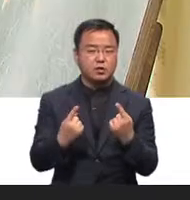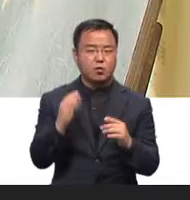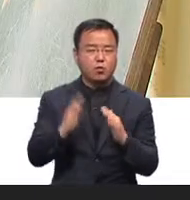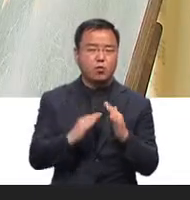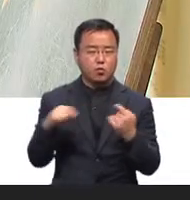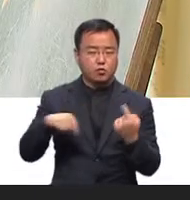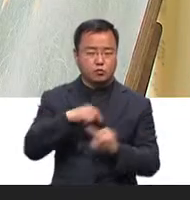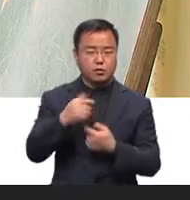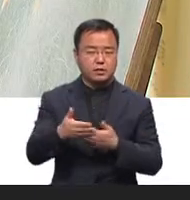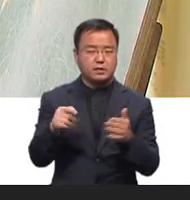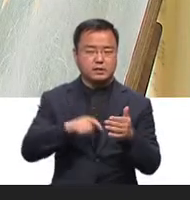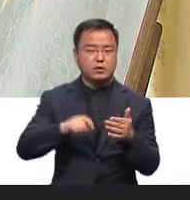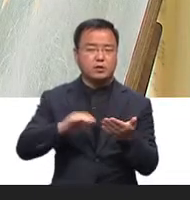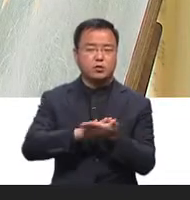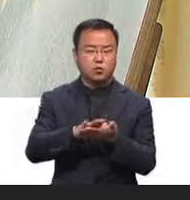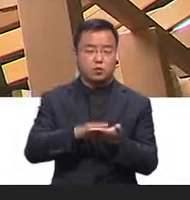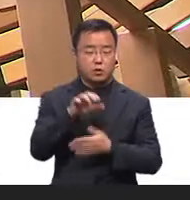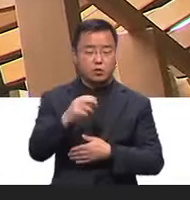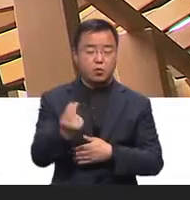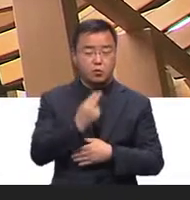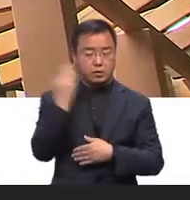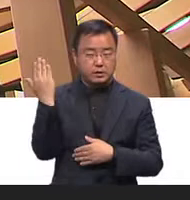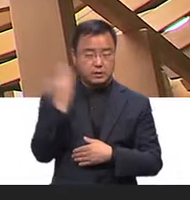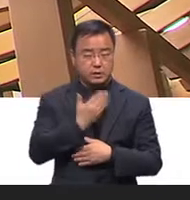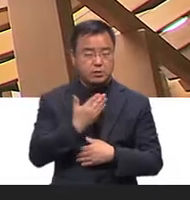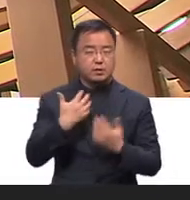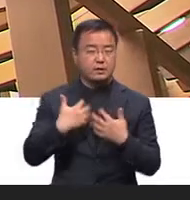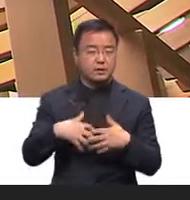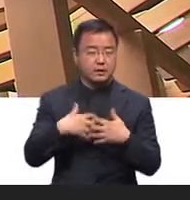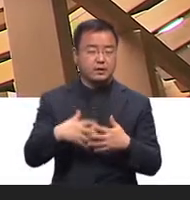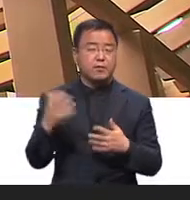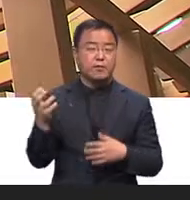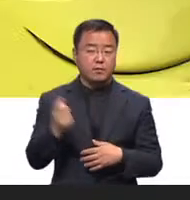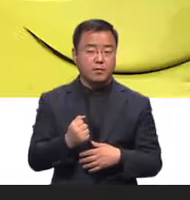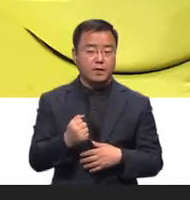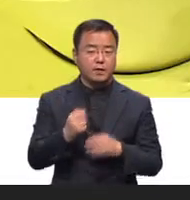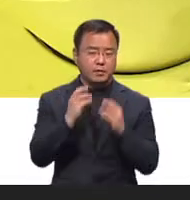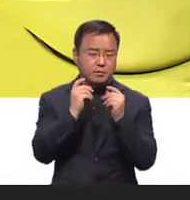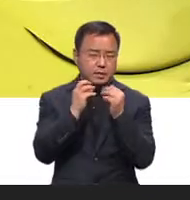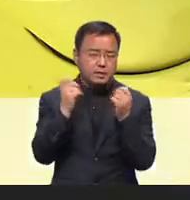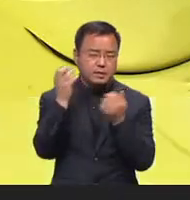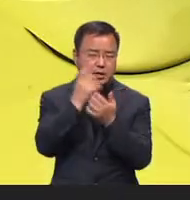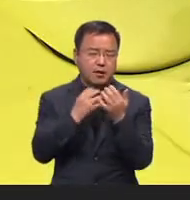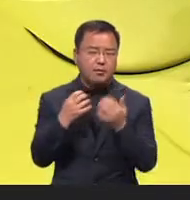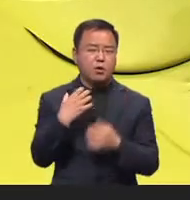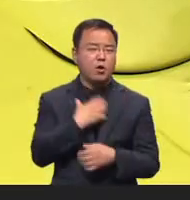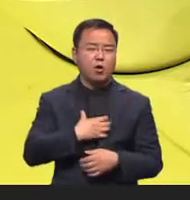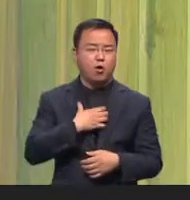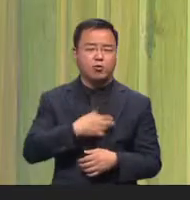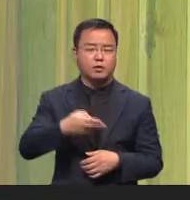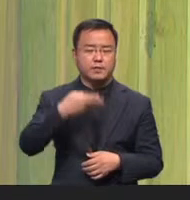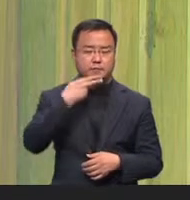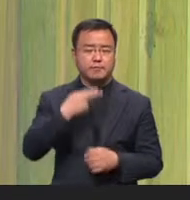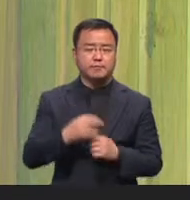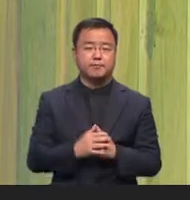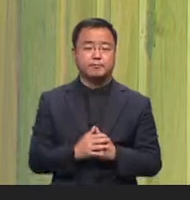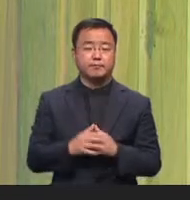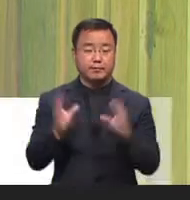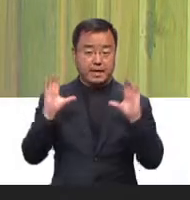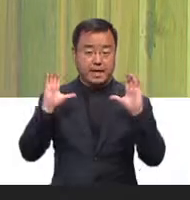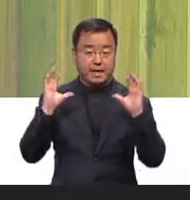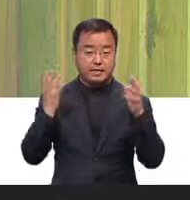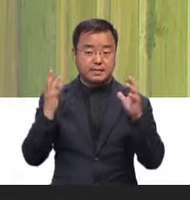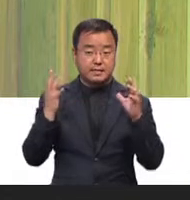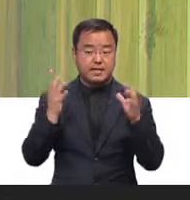곳곳에는 공기청정기와 공기 정화 장치를 갖추고 있어 미세먼지 걱정이 없습니다 마 이들이